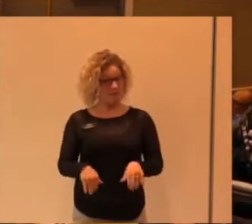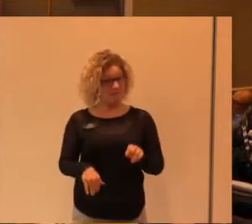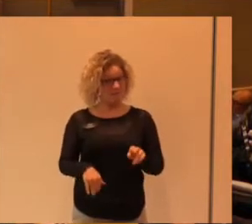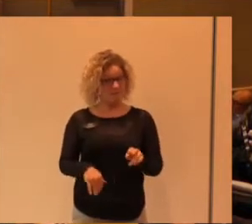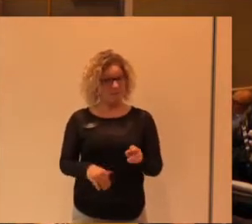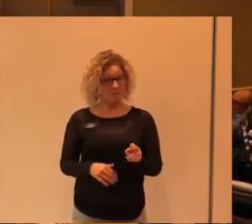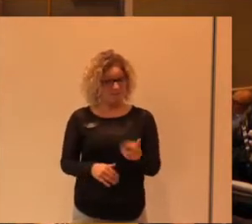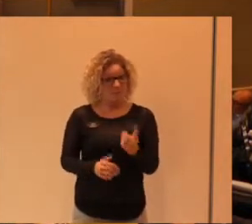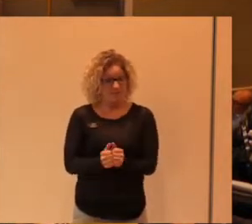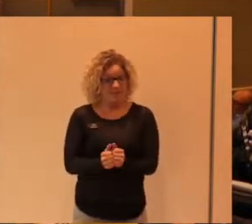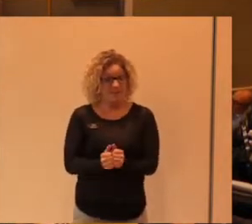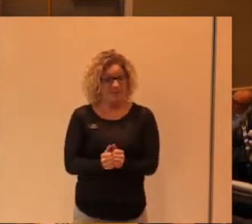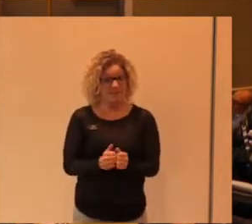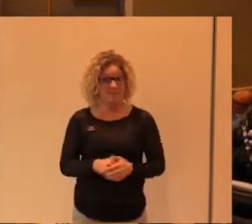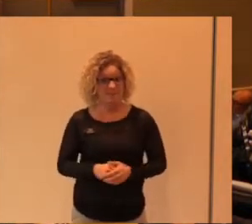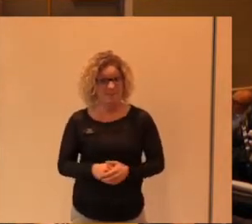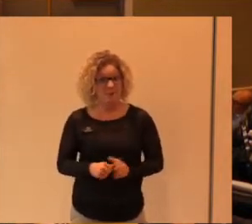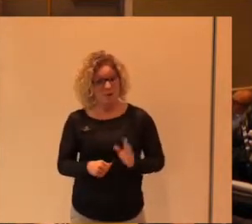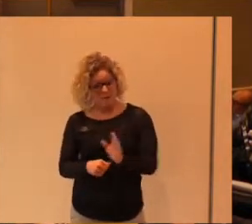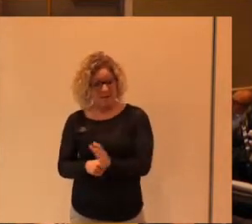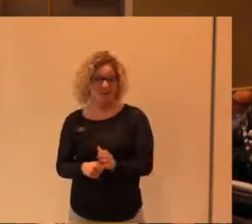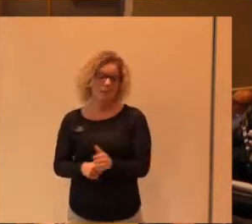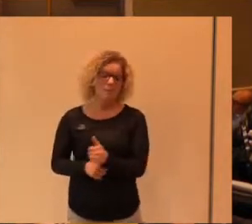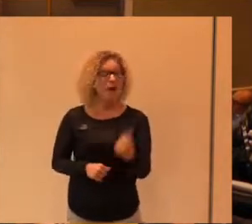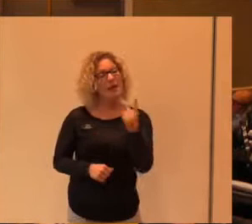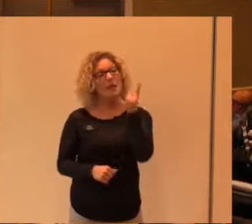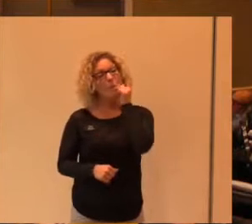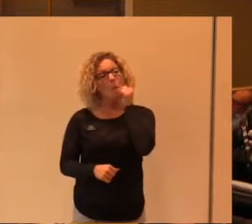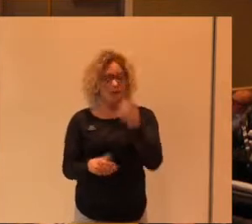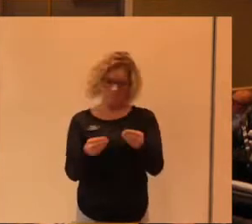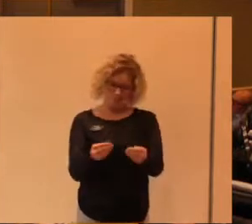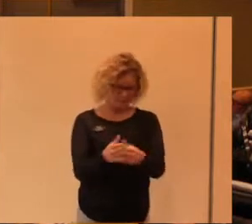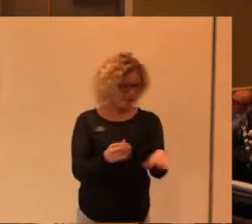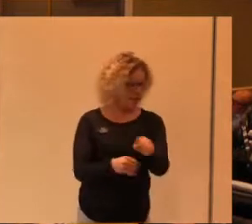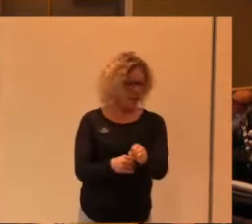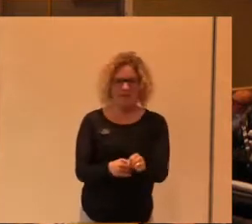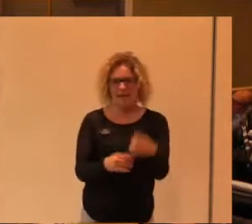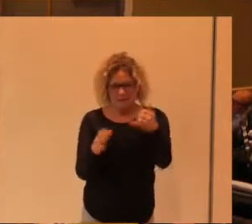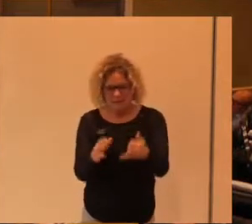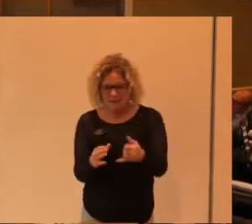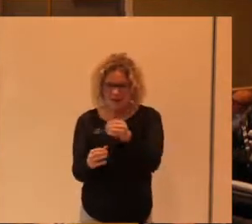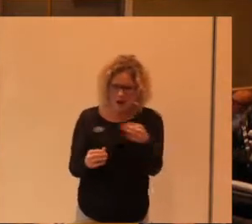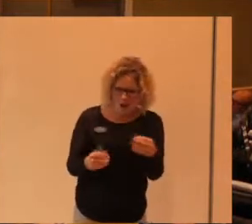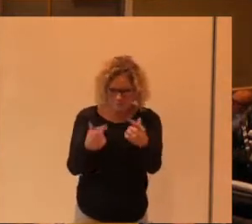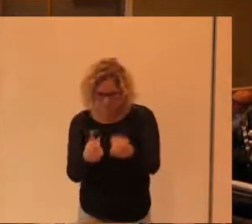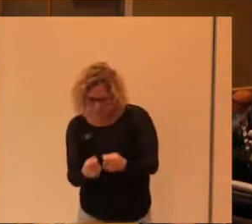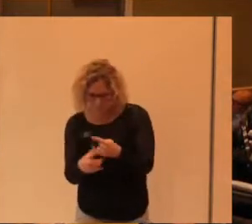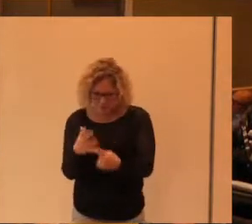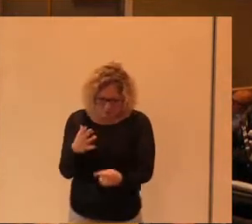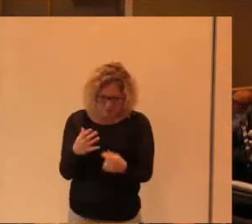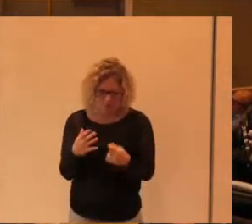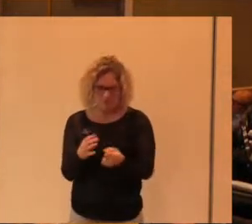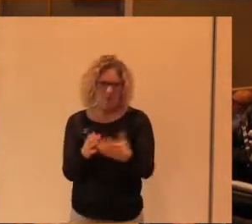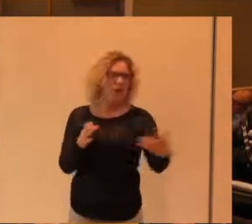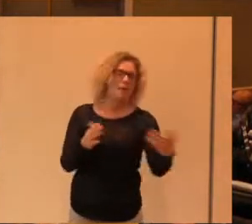påstå. För det blev inte bara en artefakt mobiltelefonen utan det blev också en massa appar kopplat till det. Och det drog igång massor med andra